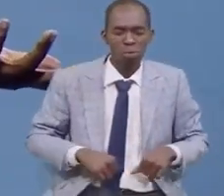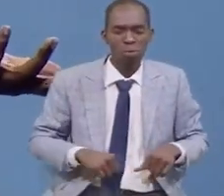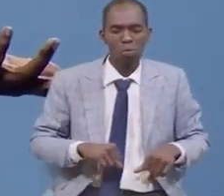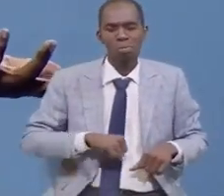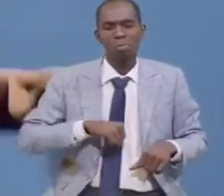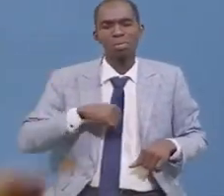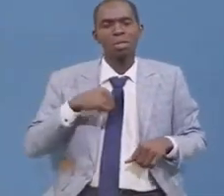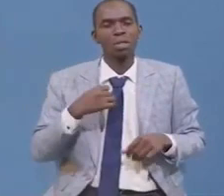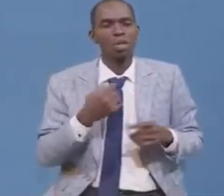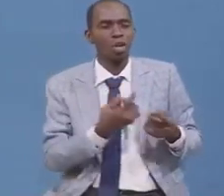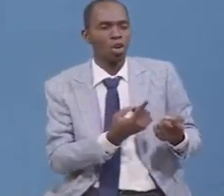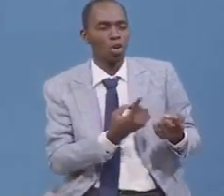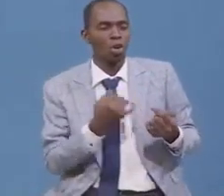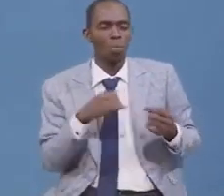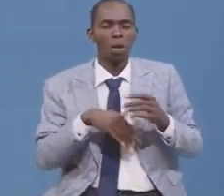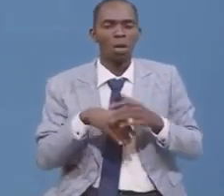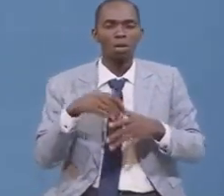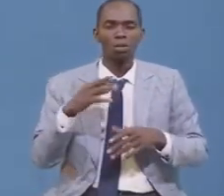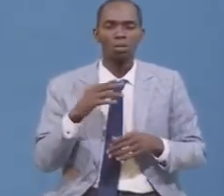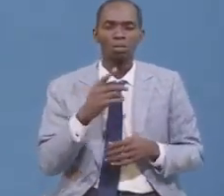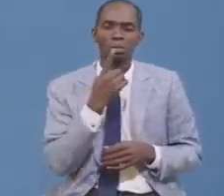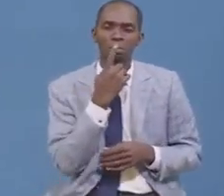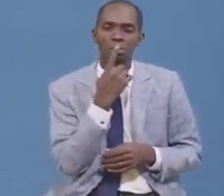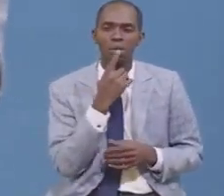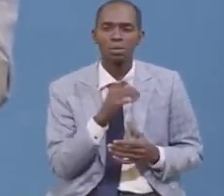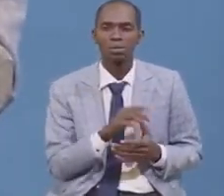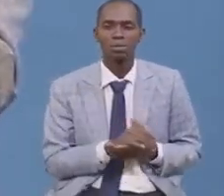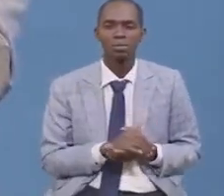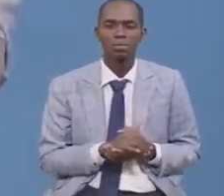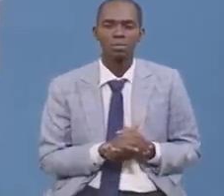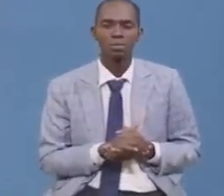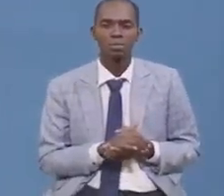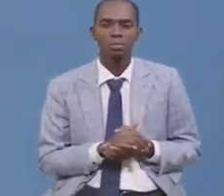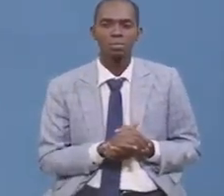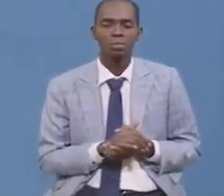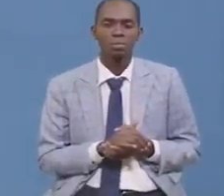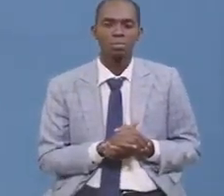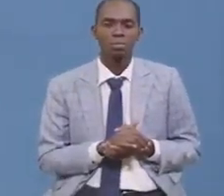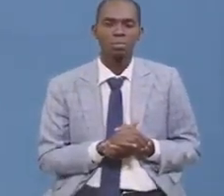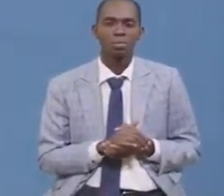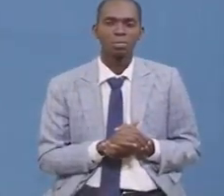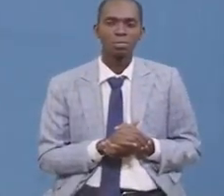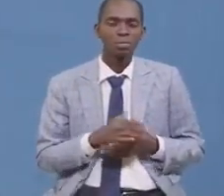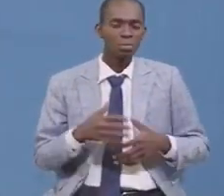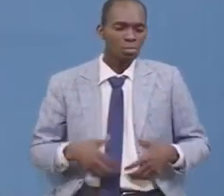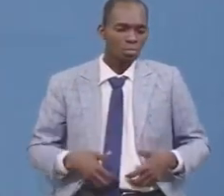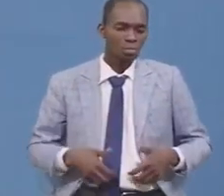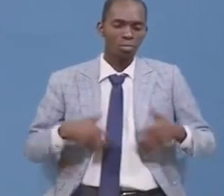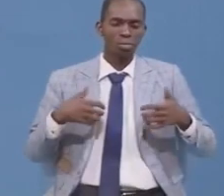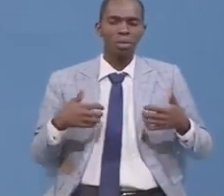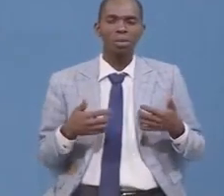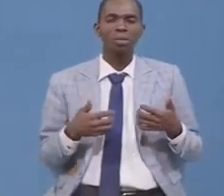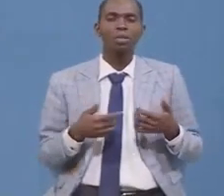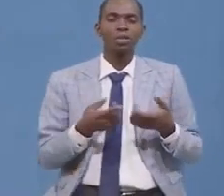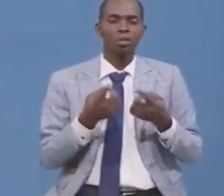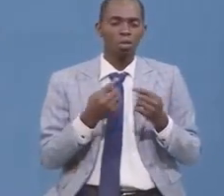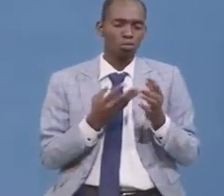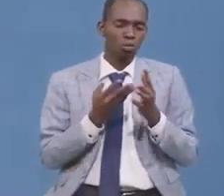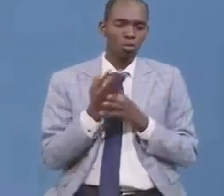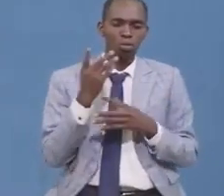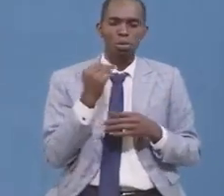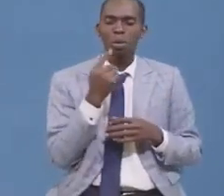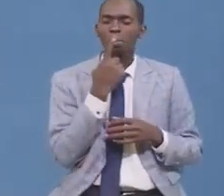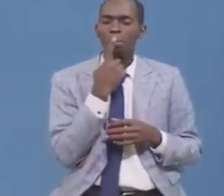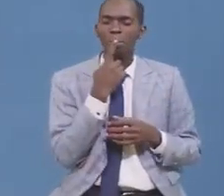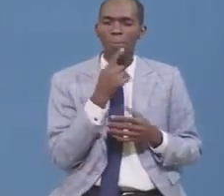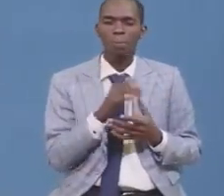the mouth. మన నోటి వెంబడి అహంకారం అతిశయం వస్తాయని మనం అసలు అనుకోము. Arrogance comes from through the mouth. అది మన